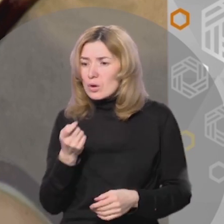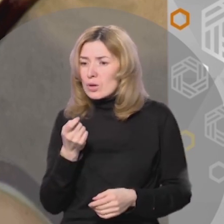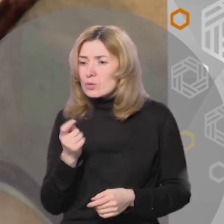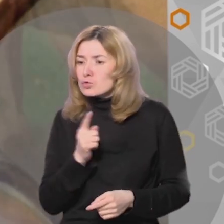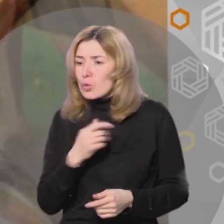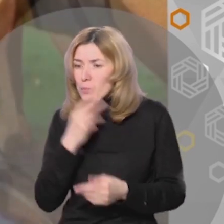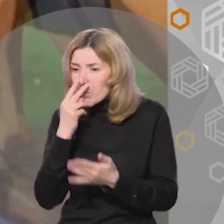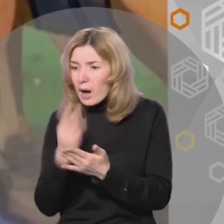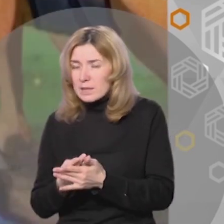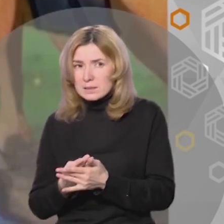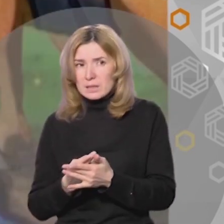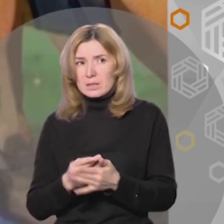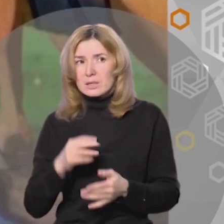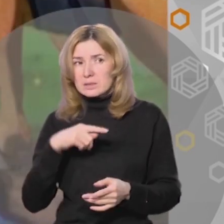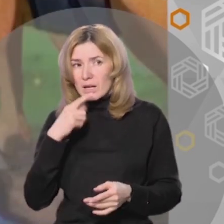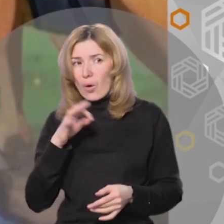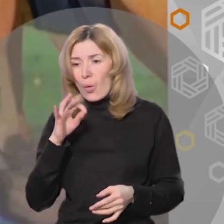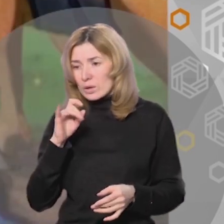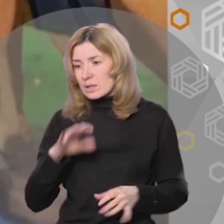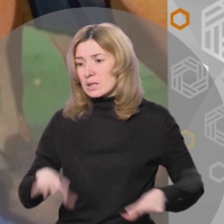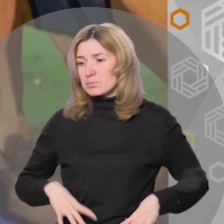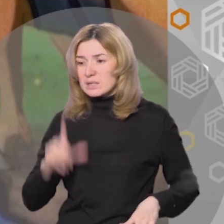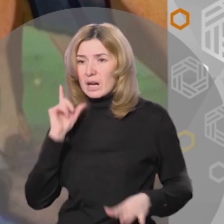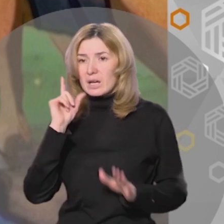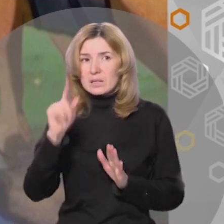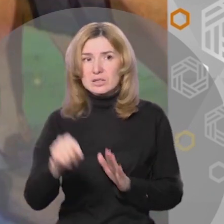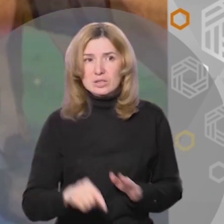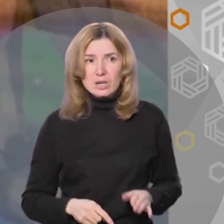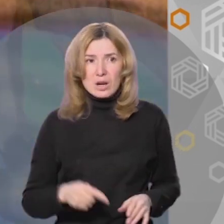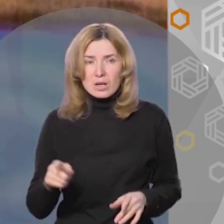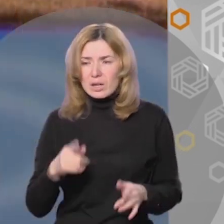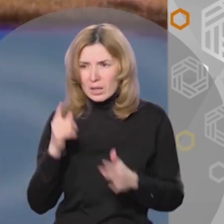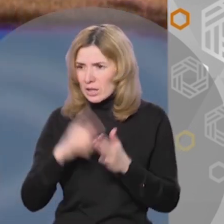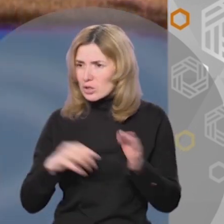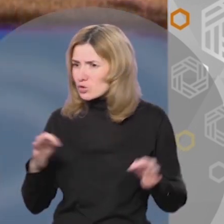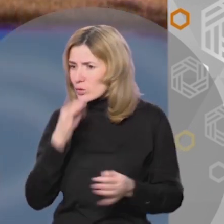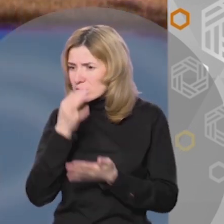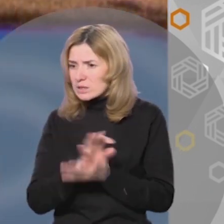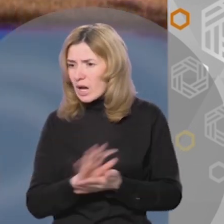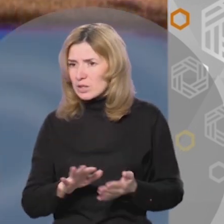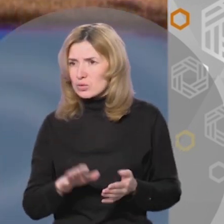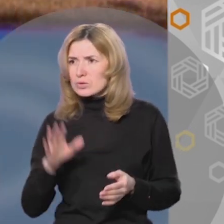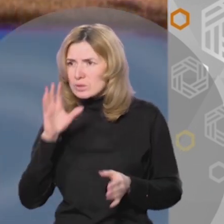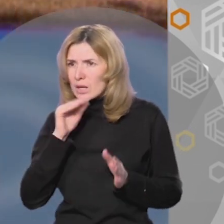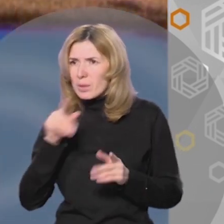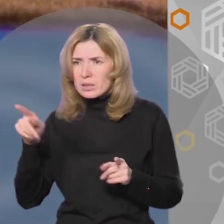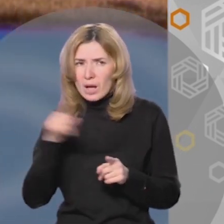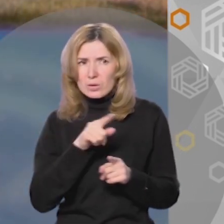кое-что показать. Произнес Орлик и поскакал дальше. Надеюсь, он ничего не скажет Гусь-Гусичу и